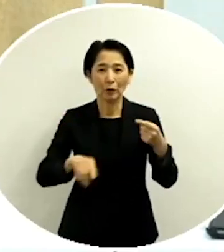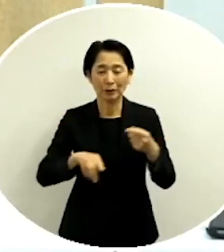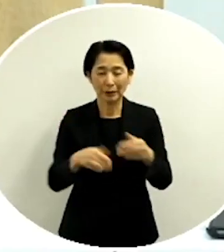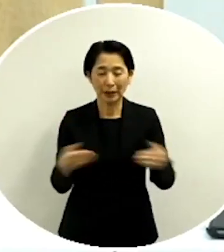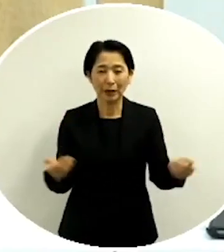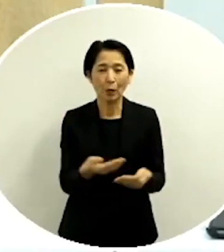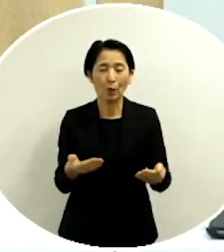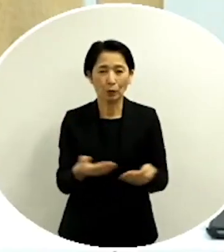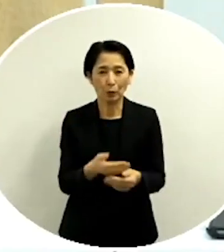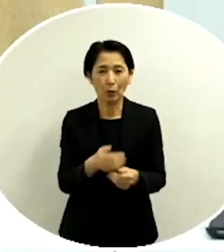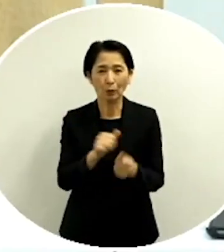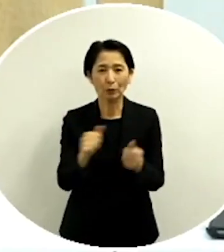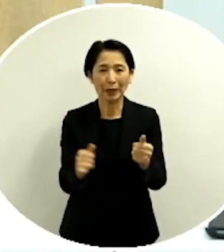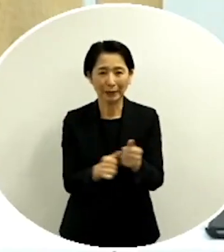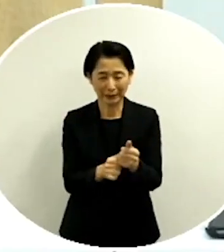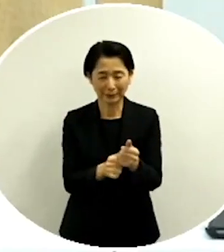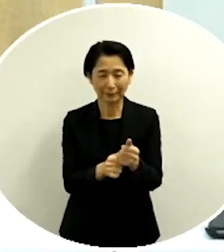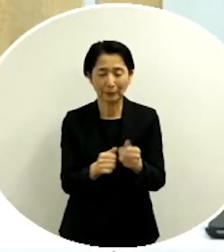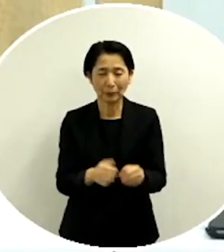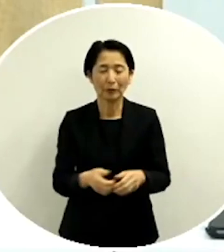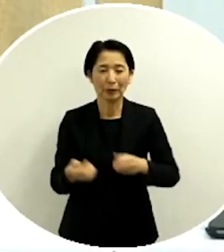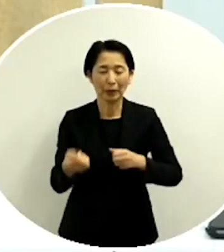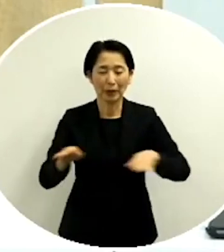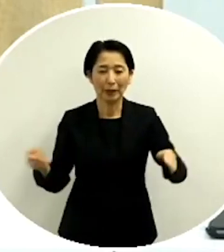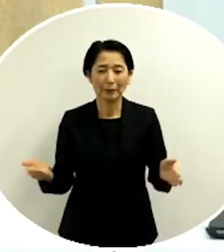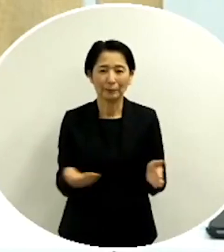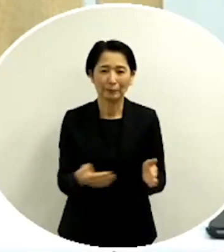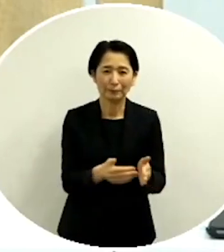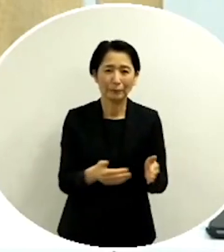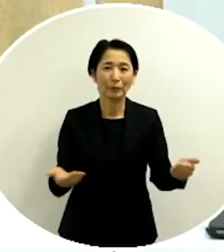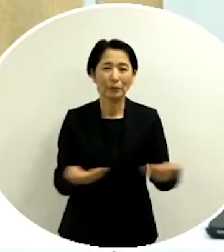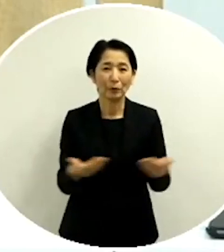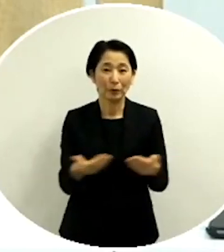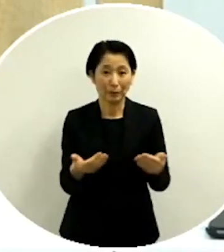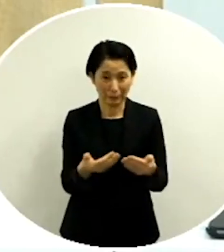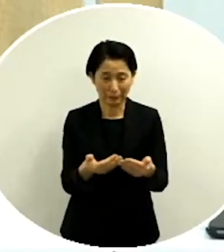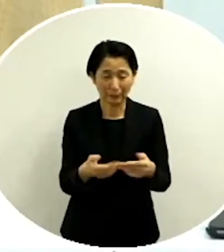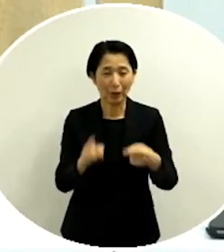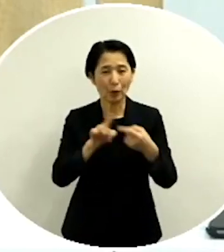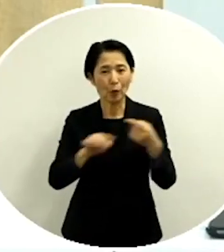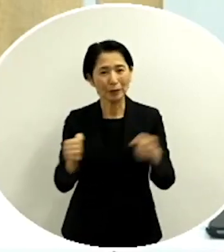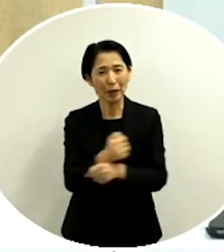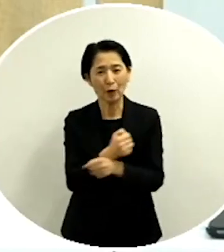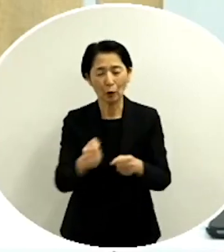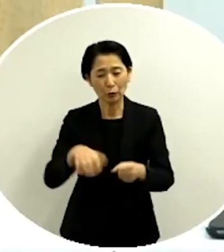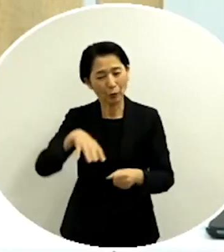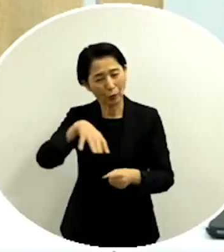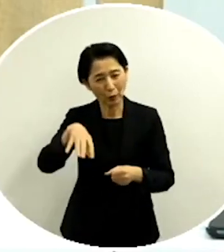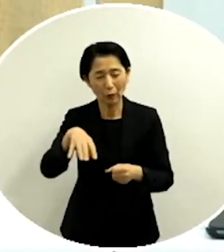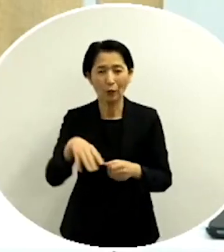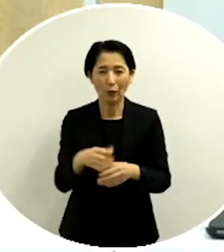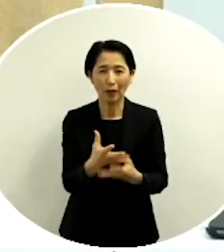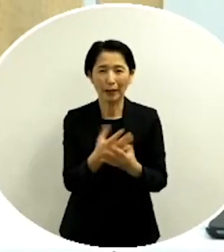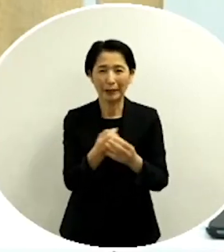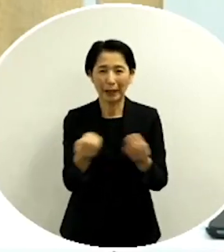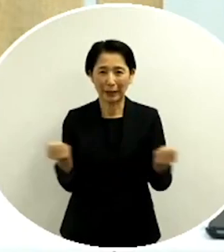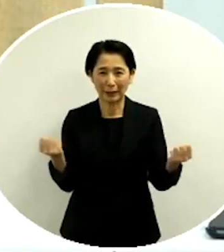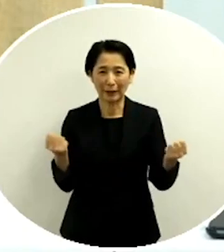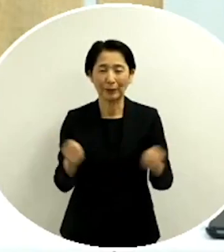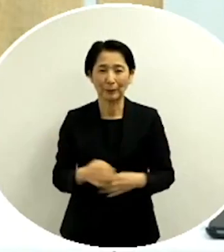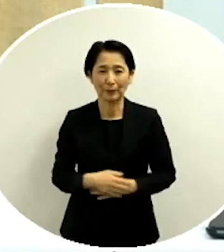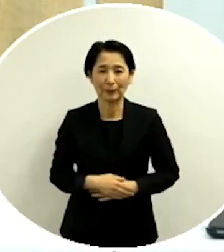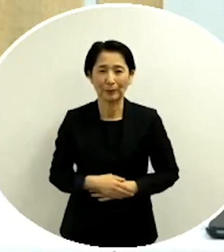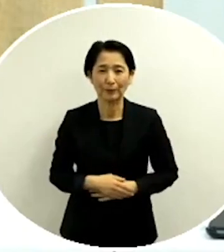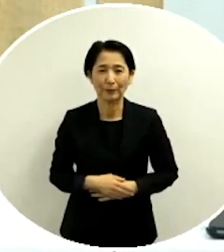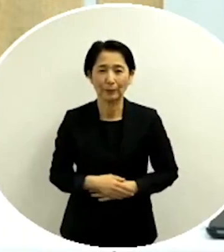こういった分野で仕事をさせて頂いてまいりましたもう厚生労働分野の方がずいぶん長くなってしまったなくなっているんですけれども